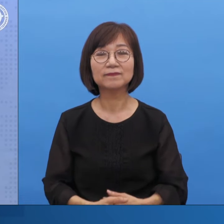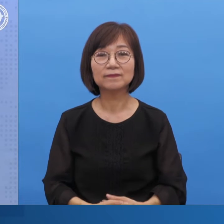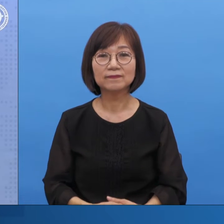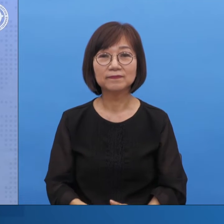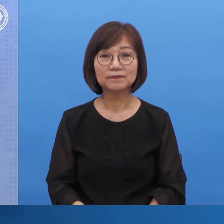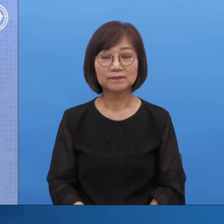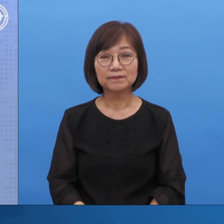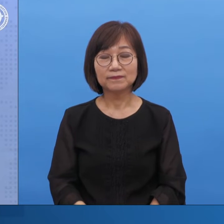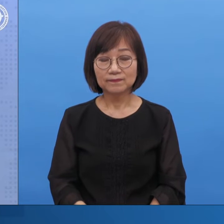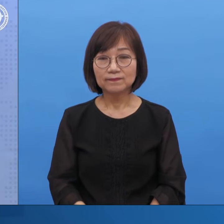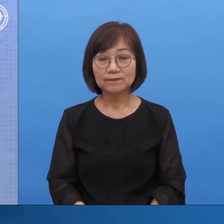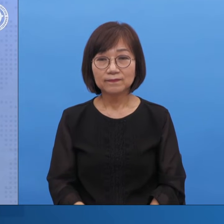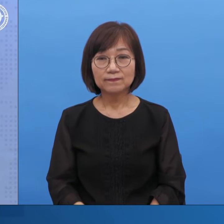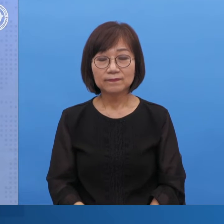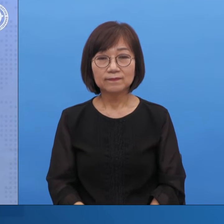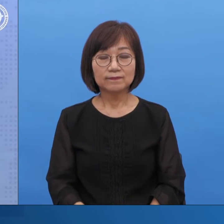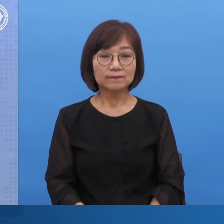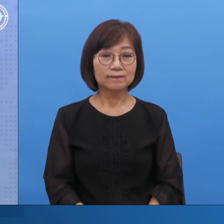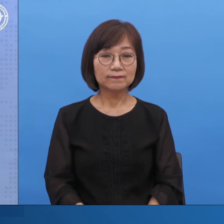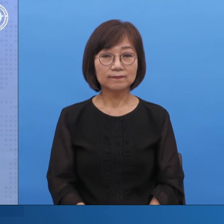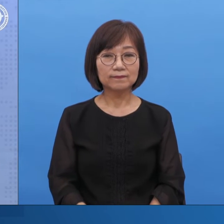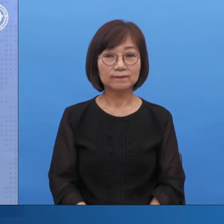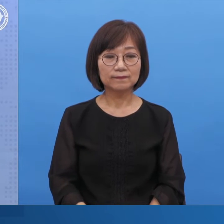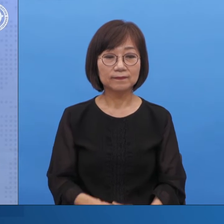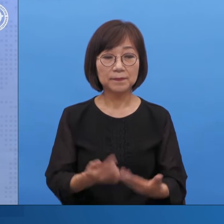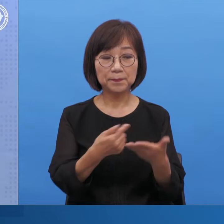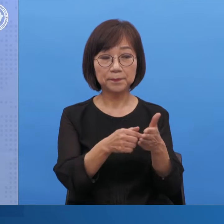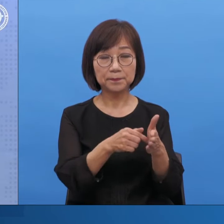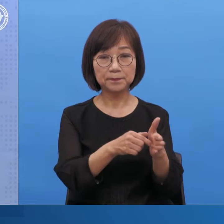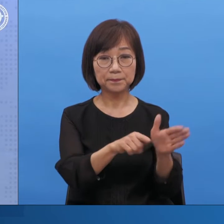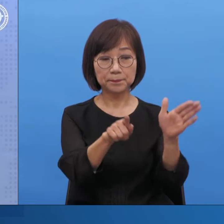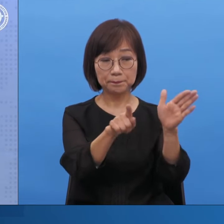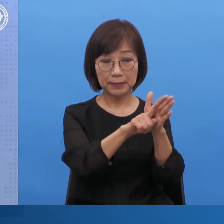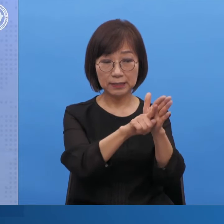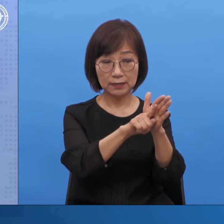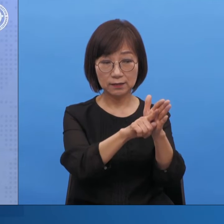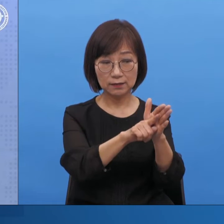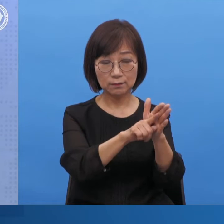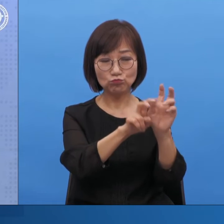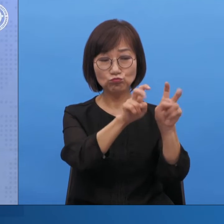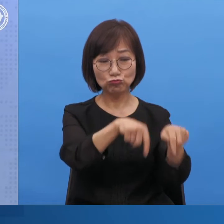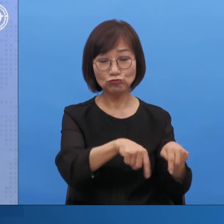믿지 않는 자들이 그 건축자들이 버린 돌이